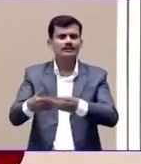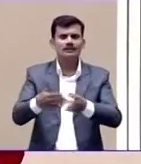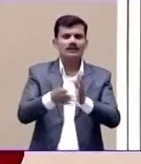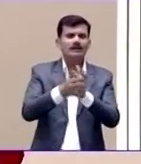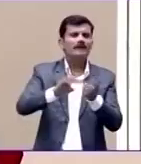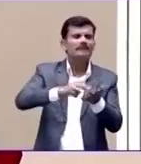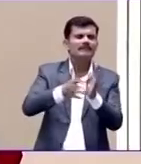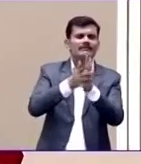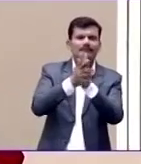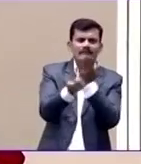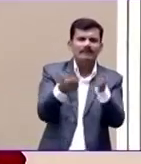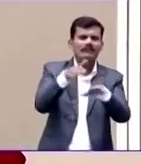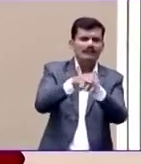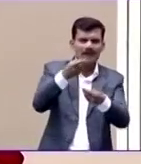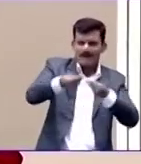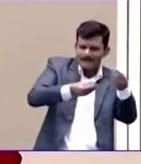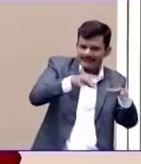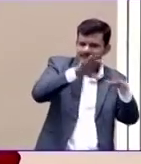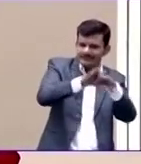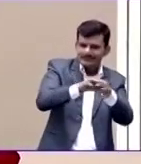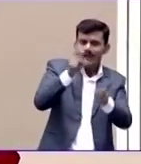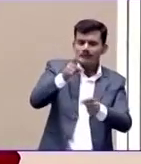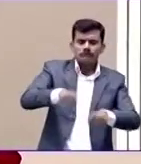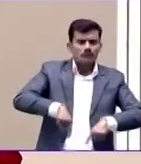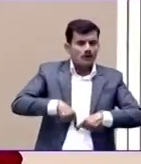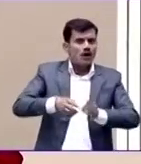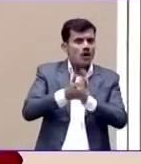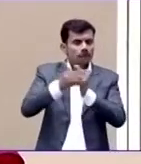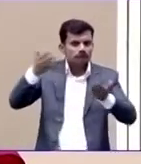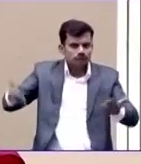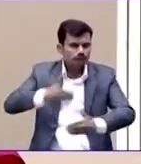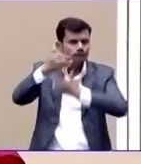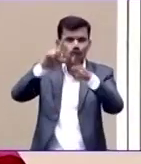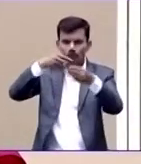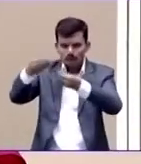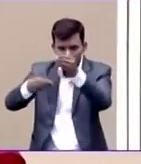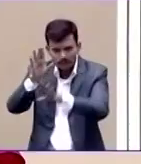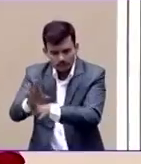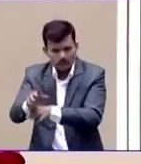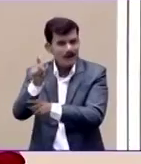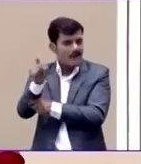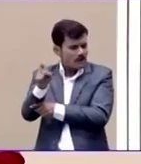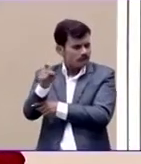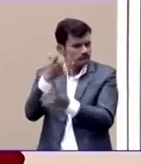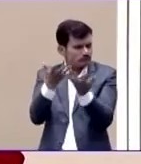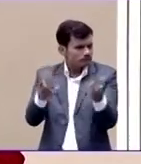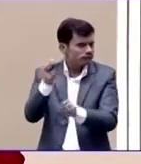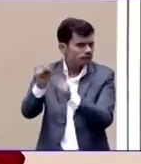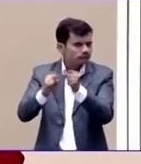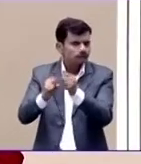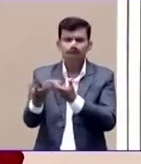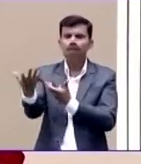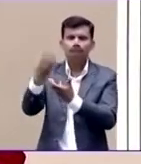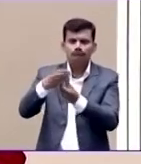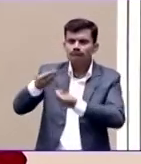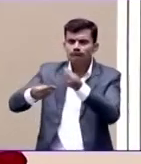उद्यमिता यानी एंटरप्रेन्योरशिप को बढ़ावा देने, उनका कौशल विकास करने, उन्हें रोजगार दिलाने, उनके उत्पादों की